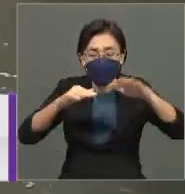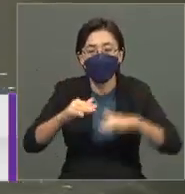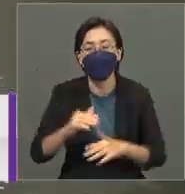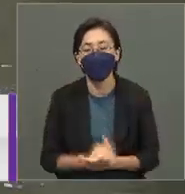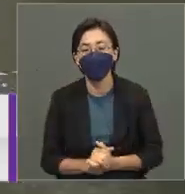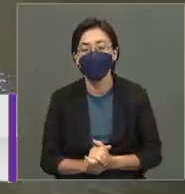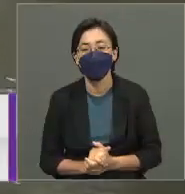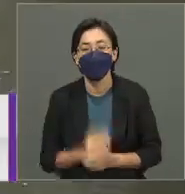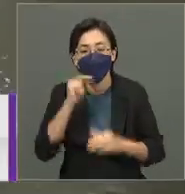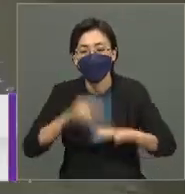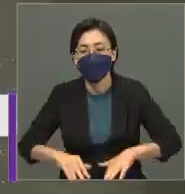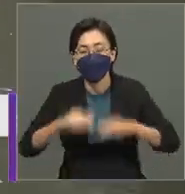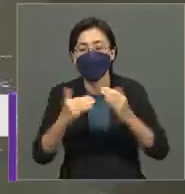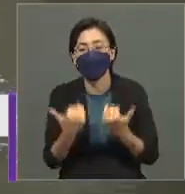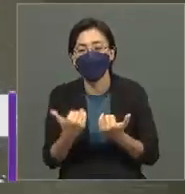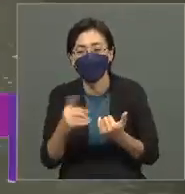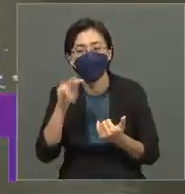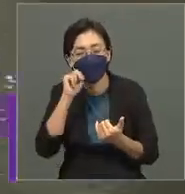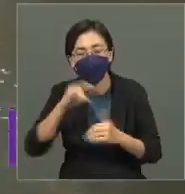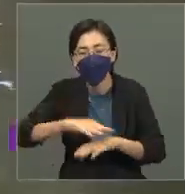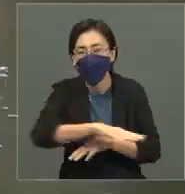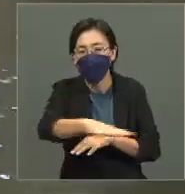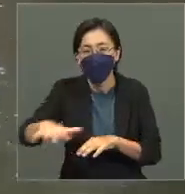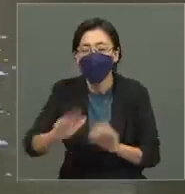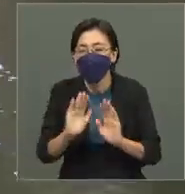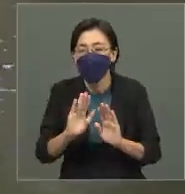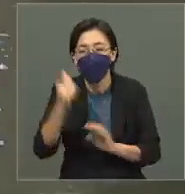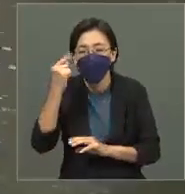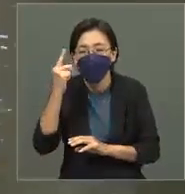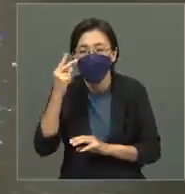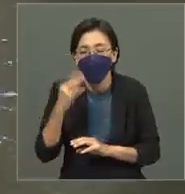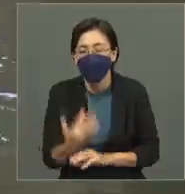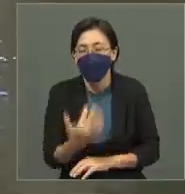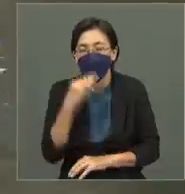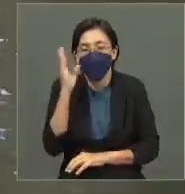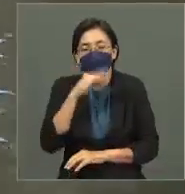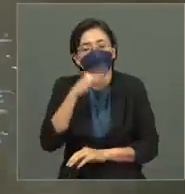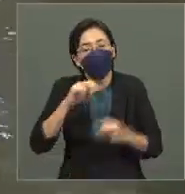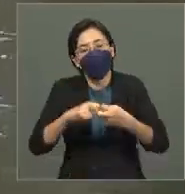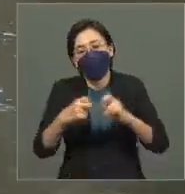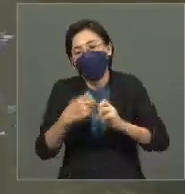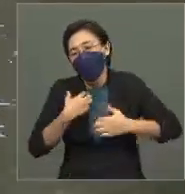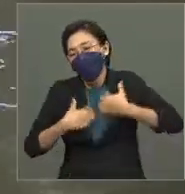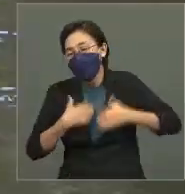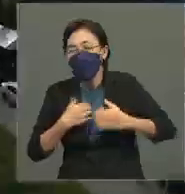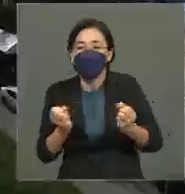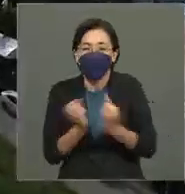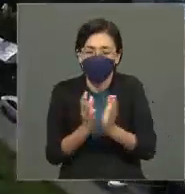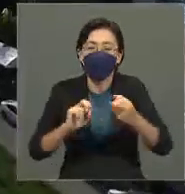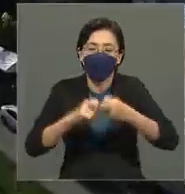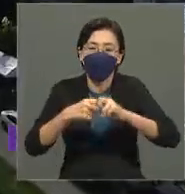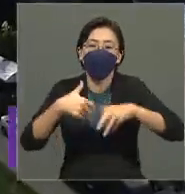ขังอยู่ขณะนี้นะครับก็จะเริ่มเน่าแล้วก็จะมีผลกระทบในระยะยาวกับชาวบ้านอีกครับนี่เป็นภาพมุม